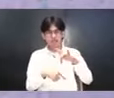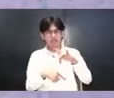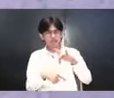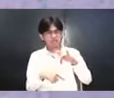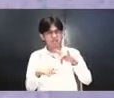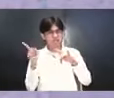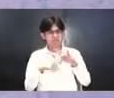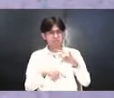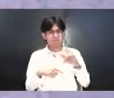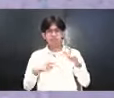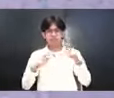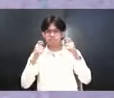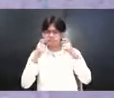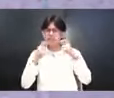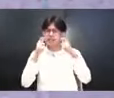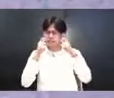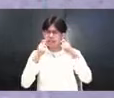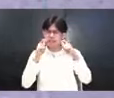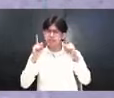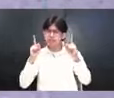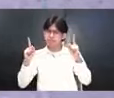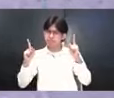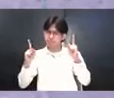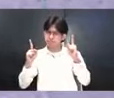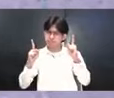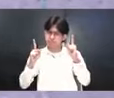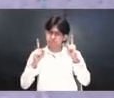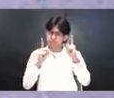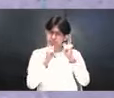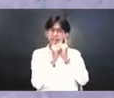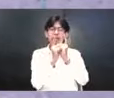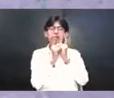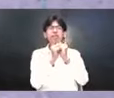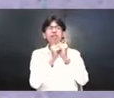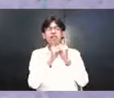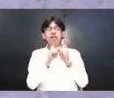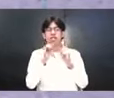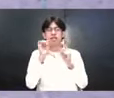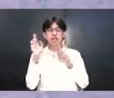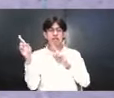mo sa Kanya, ito yung gusto kong gawin niyo.